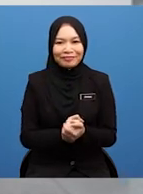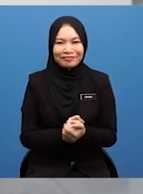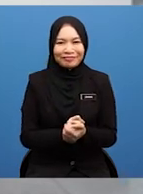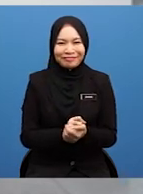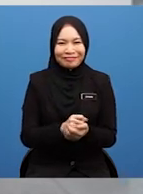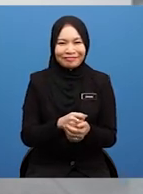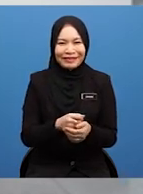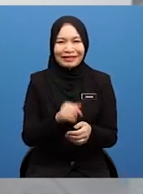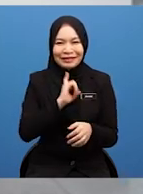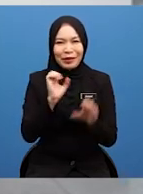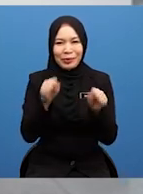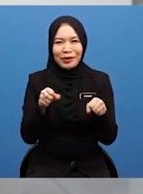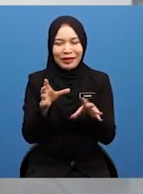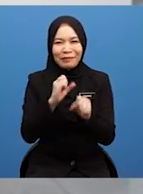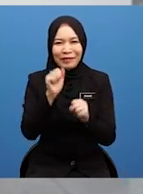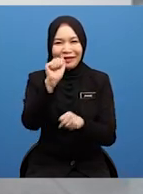oke